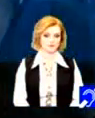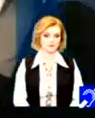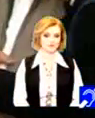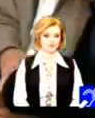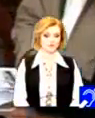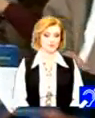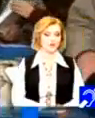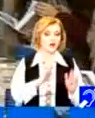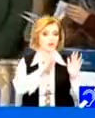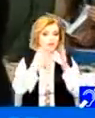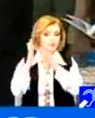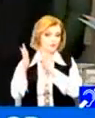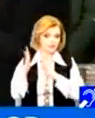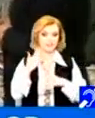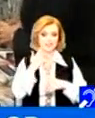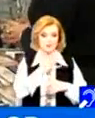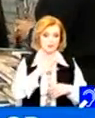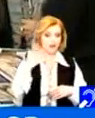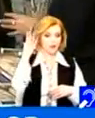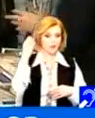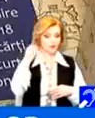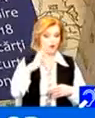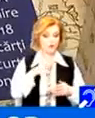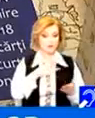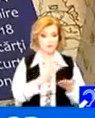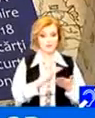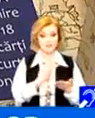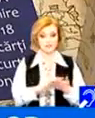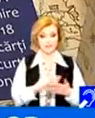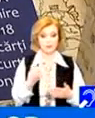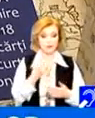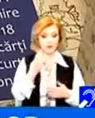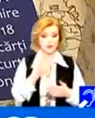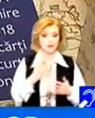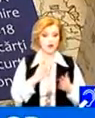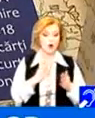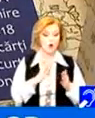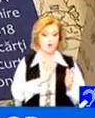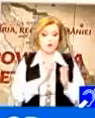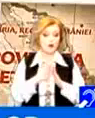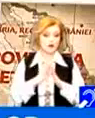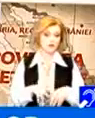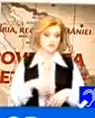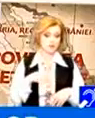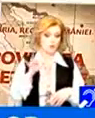La Biblioteca Națională a Moldovei a fost prezentată în premieră colecția România Marea Unire